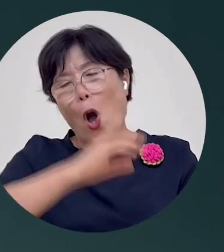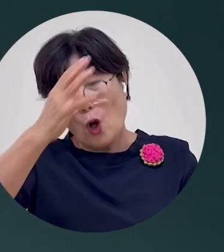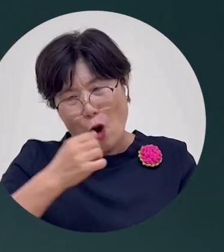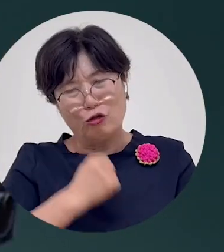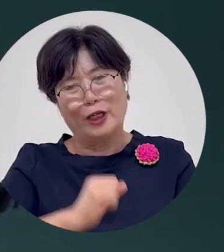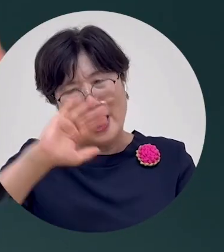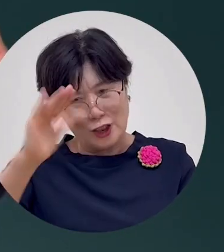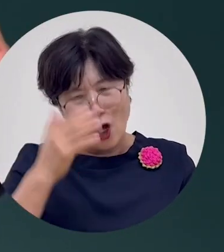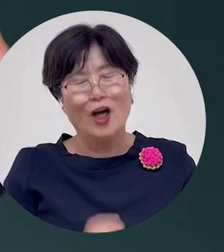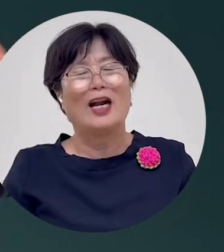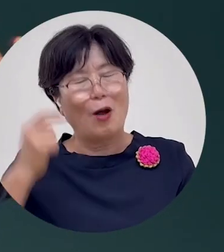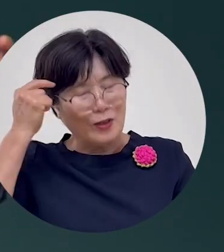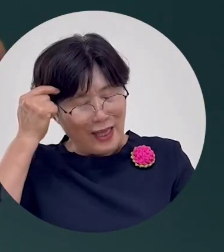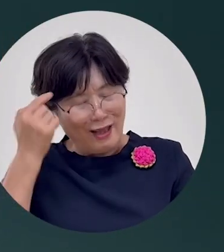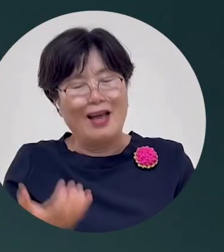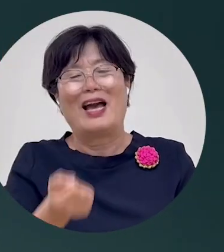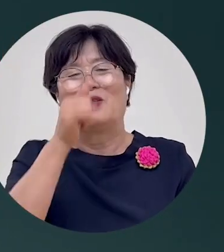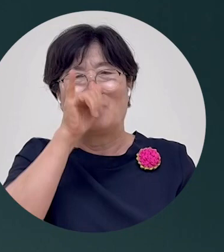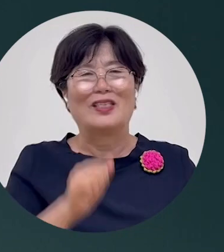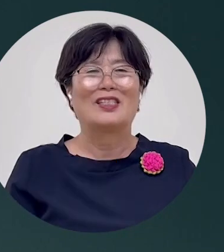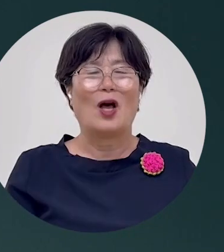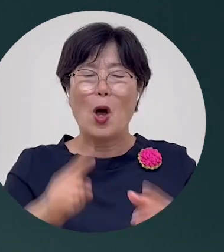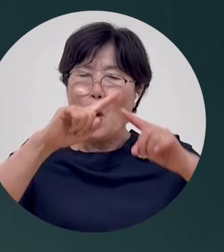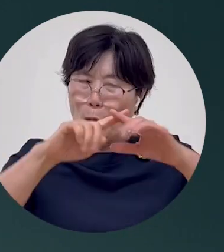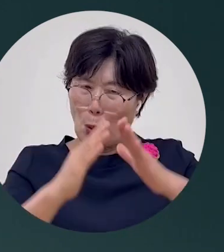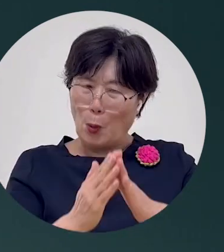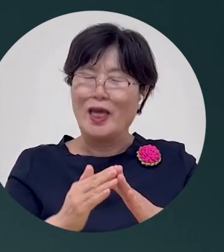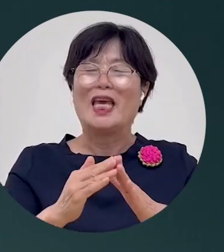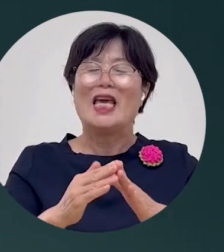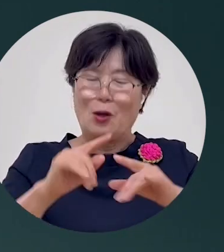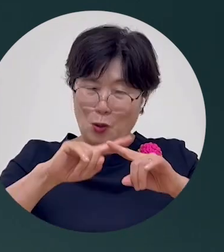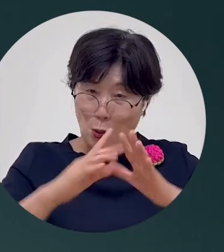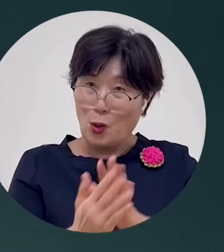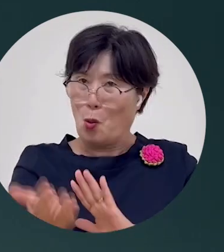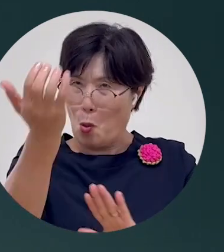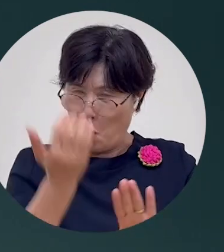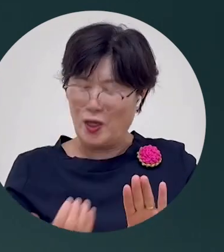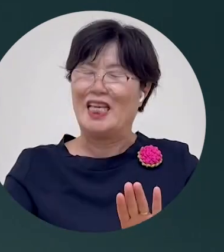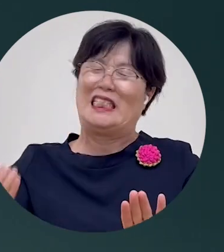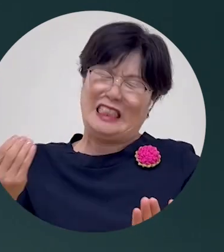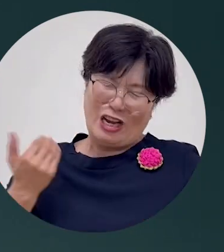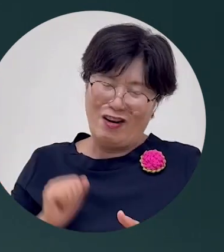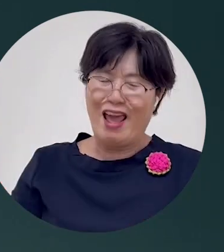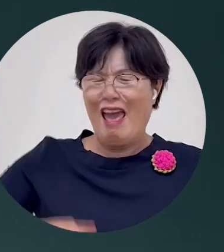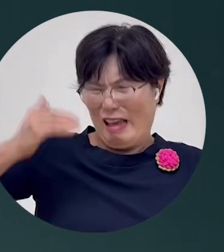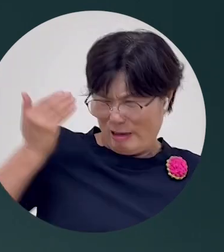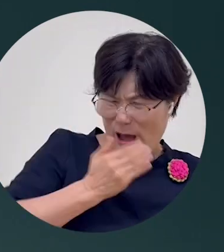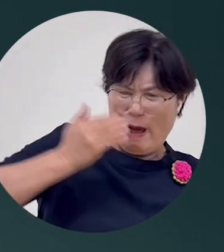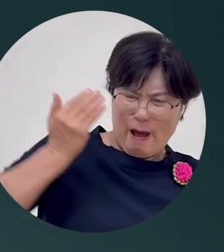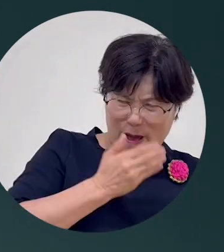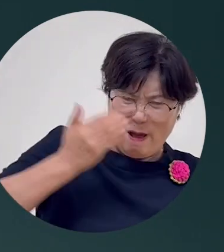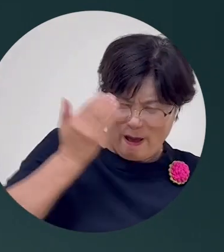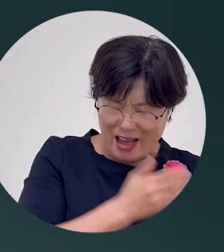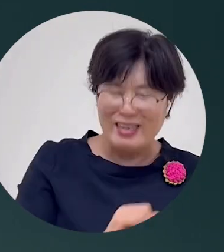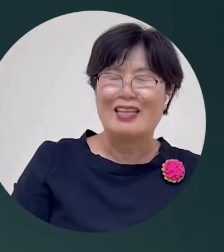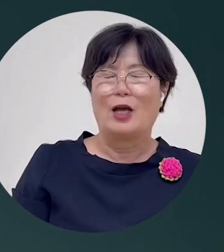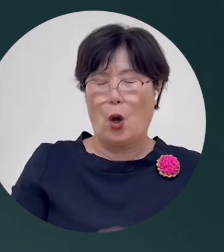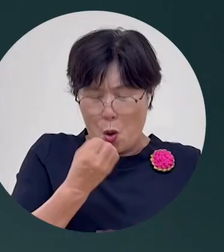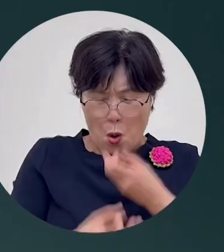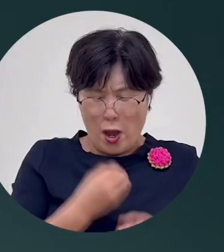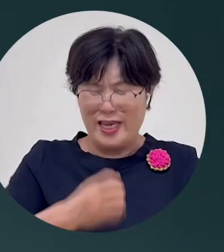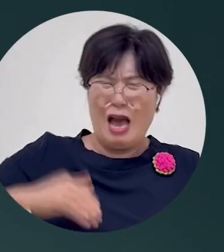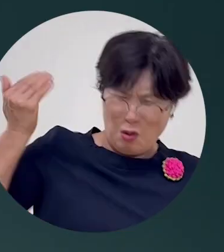있다라고 여러분들이 교회 나오기 전에 깨끗해져 가지고 이 자리에 나오라고 전에 가르쳤어요.